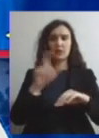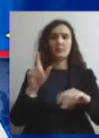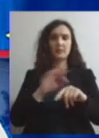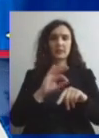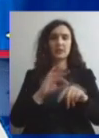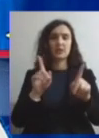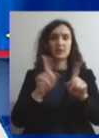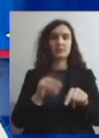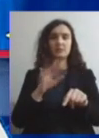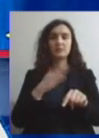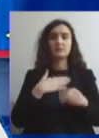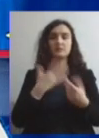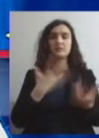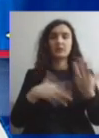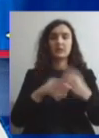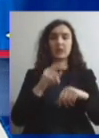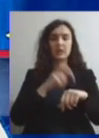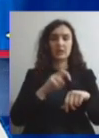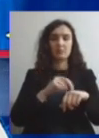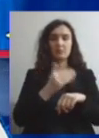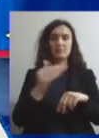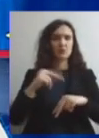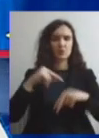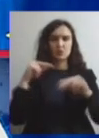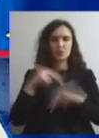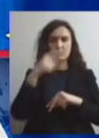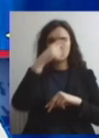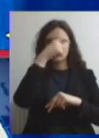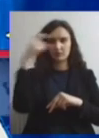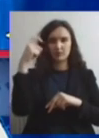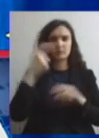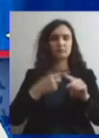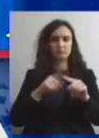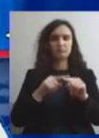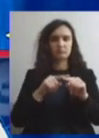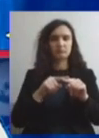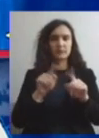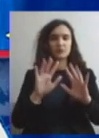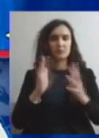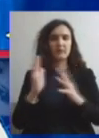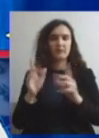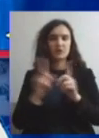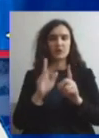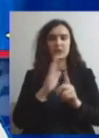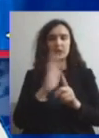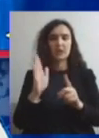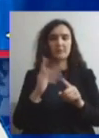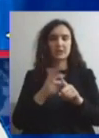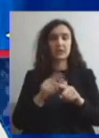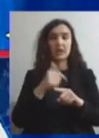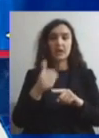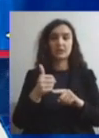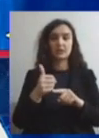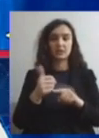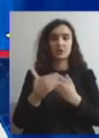ჩვენი ექიმების დაუზოგავი შრომით მე დარწმუნებული ვარ, რომ მათ შემთხვევაშიც იქნება საკმაოდ კარგი გამოსავლები და